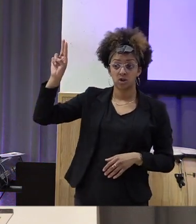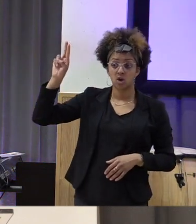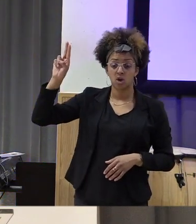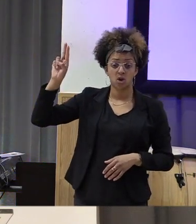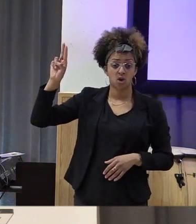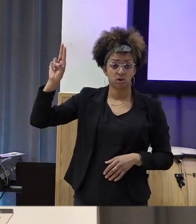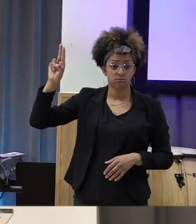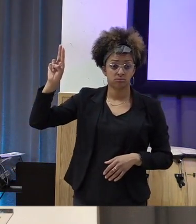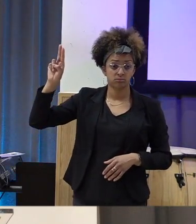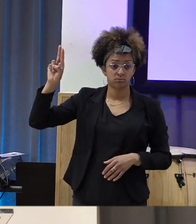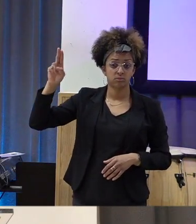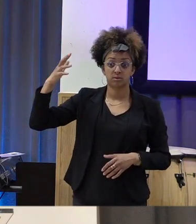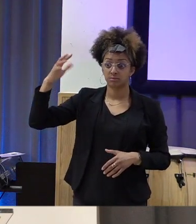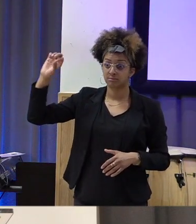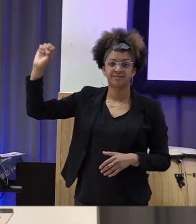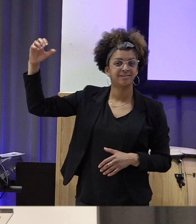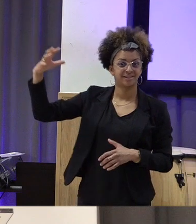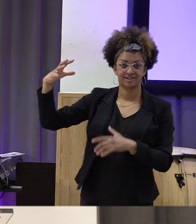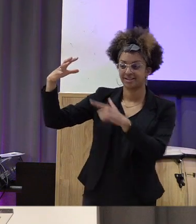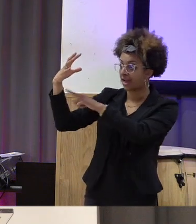remises en pleine lumière.